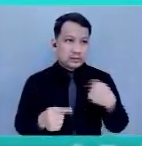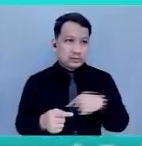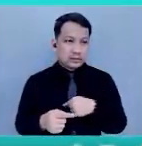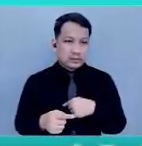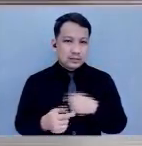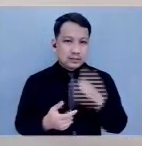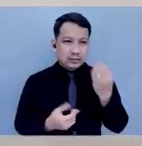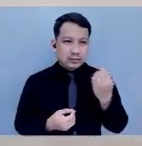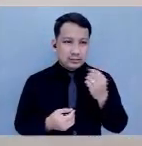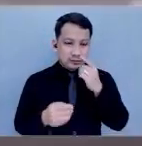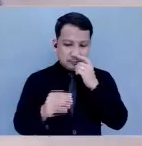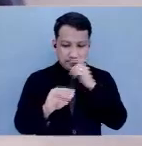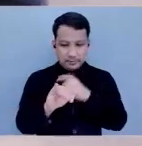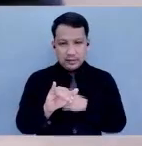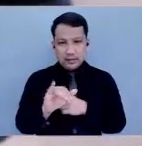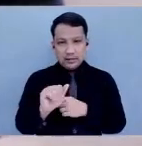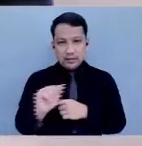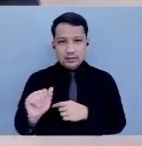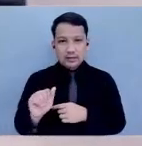Maya account.